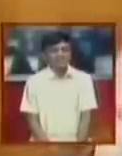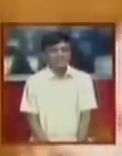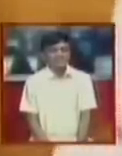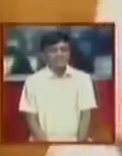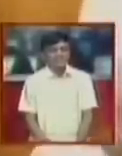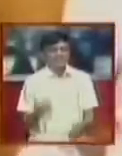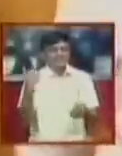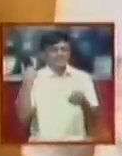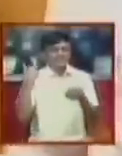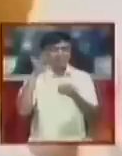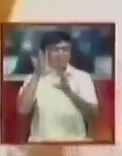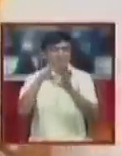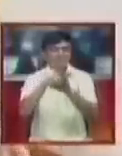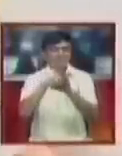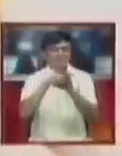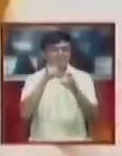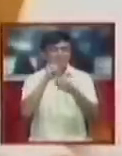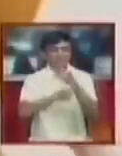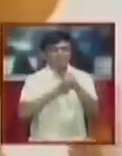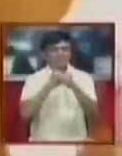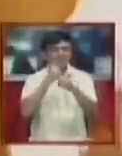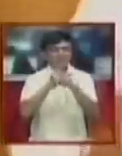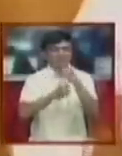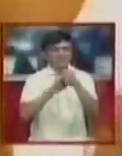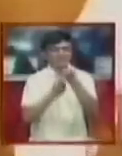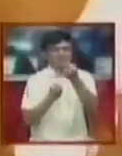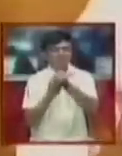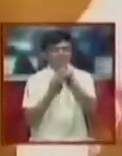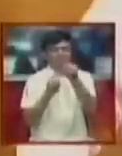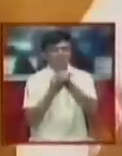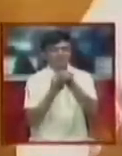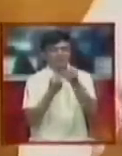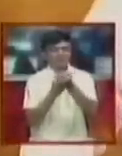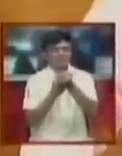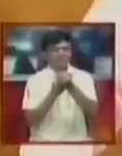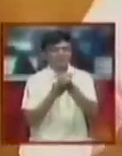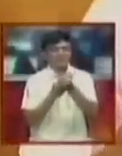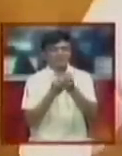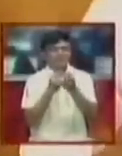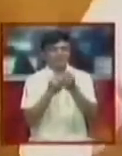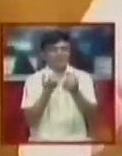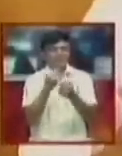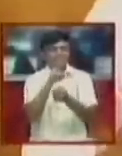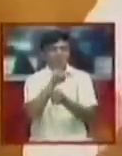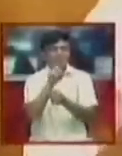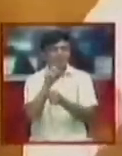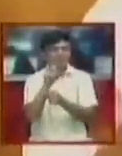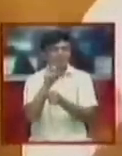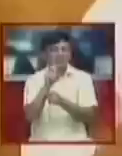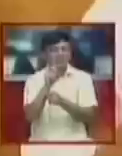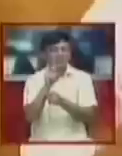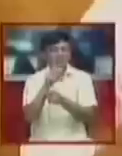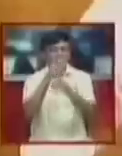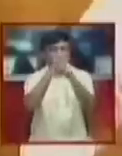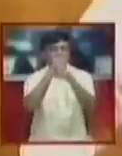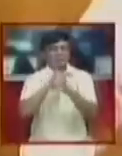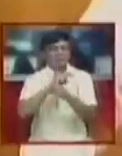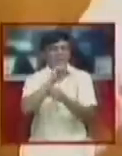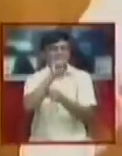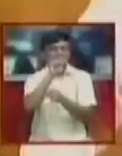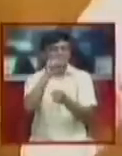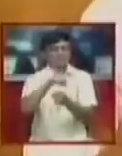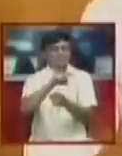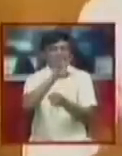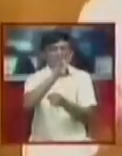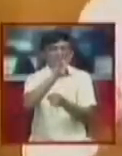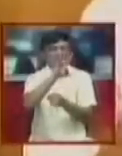Hindi pa kasama rito ang taunang suportang natatanggap nila na ngayong 2012 ay umabot sa